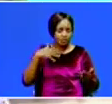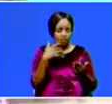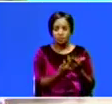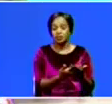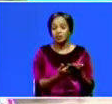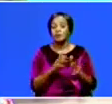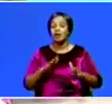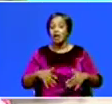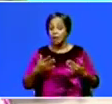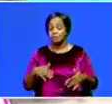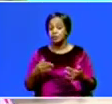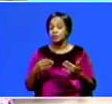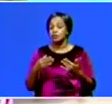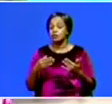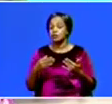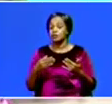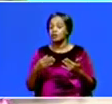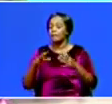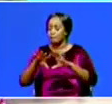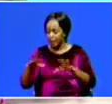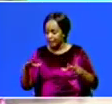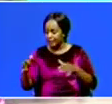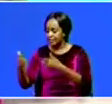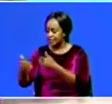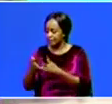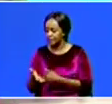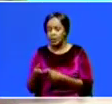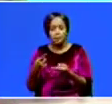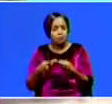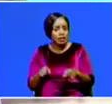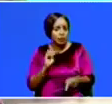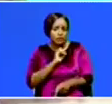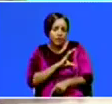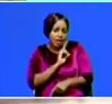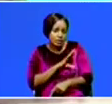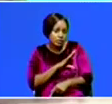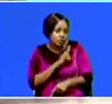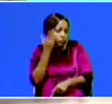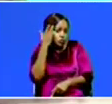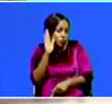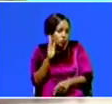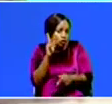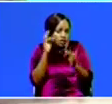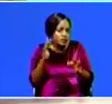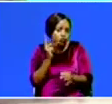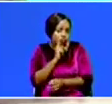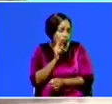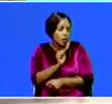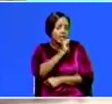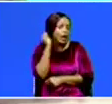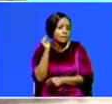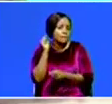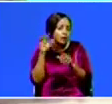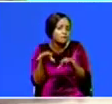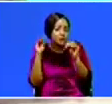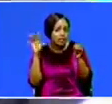soko kuja hapa karibu na sisi, lakini tunakaa na uoga, tumejaa baridi. Kesho je tutaamka tujikute ama